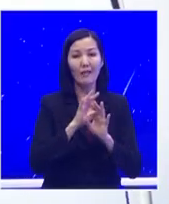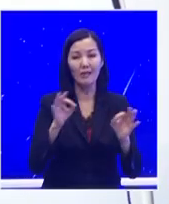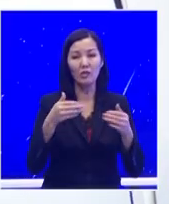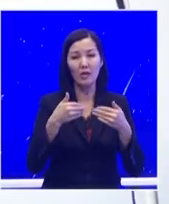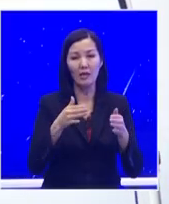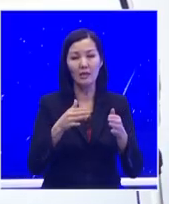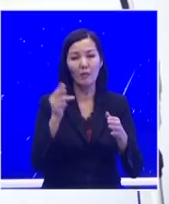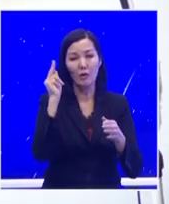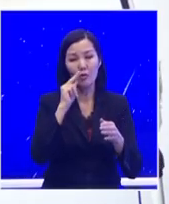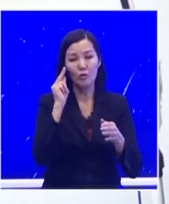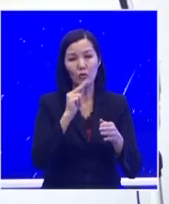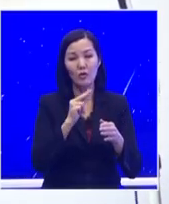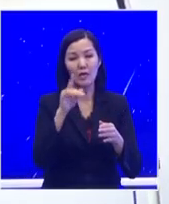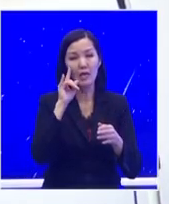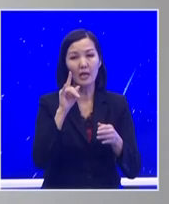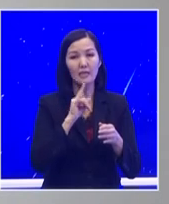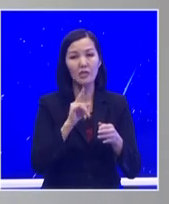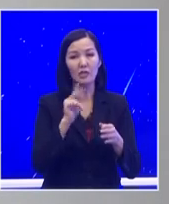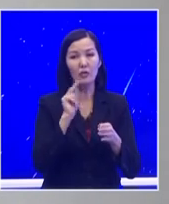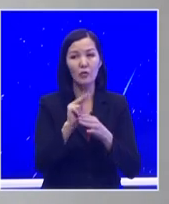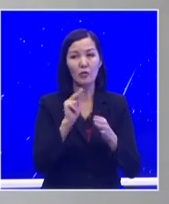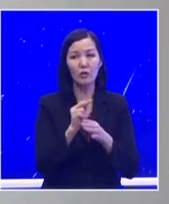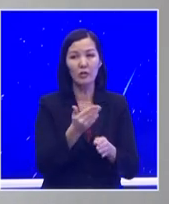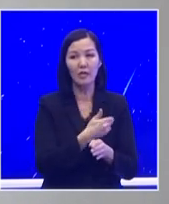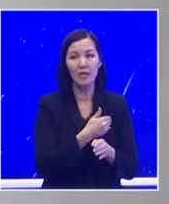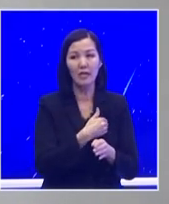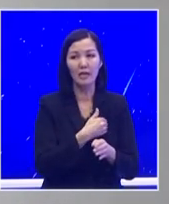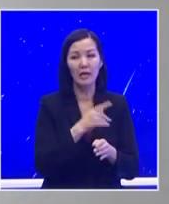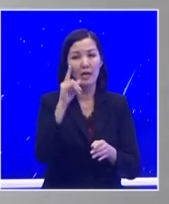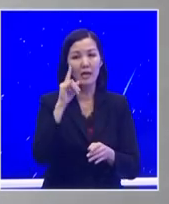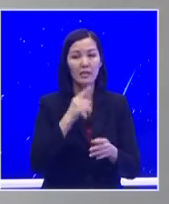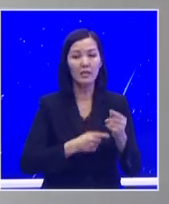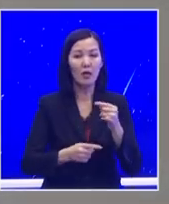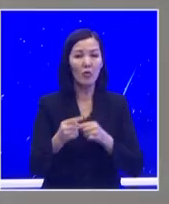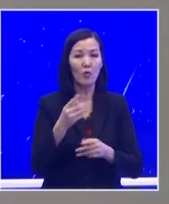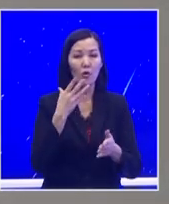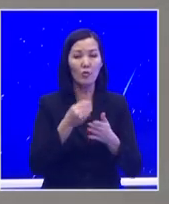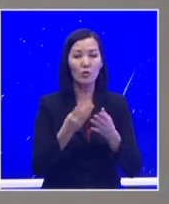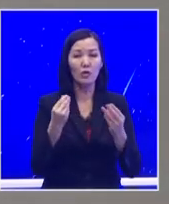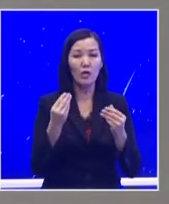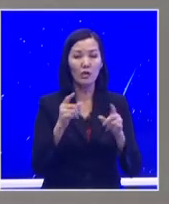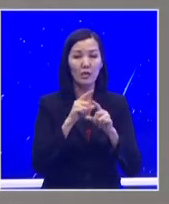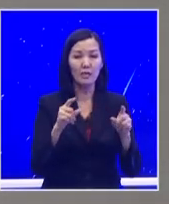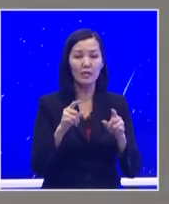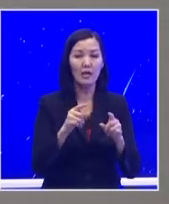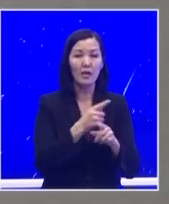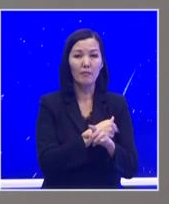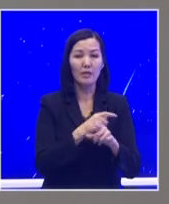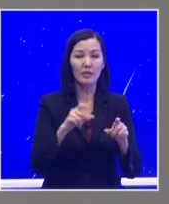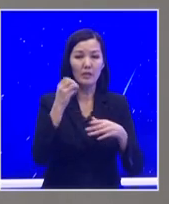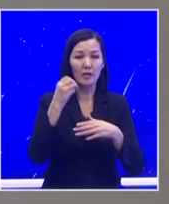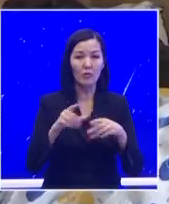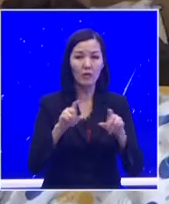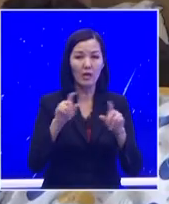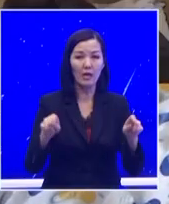ол, үйренген білімін қазақ елінде кәдеге жаратуға асықты. Елге орала сала, өз қаражатына Талдықорғаннан медициналық орталық